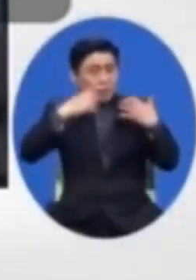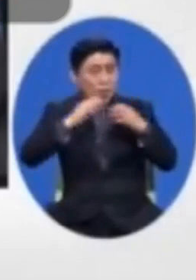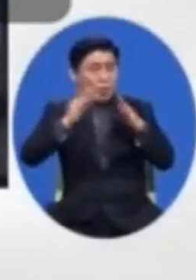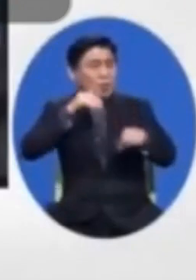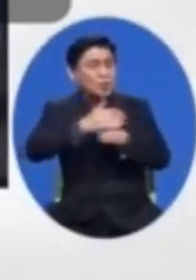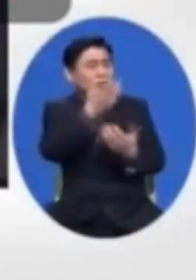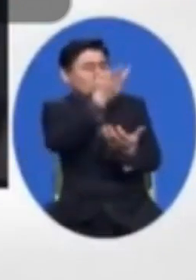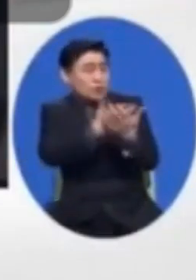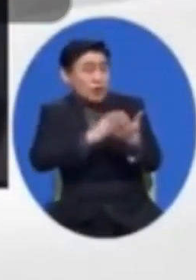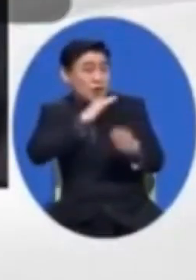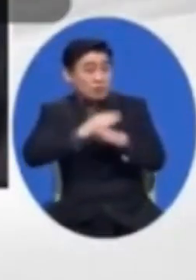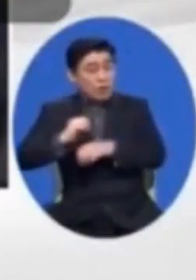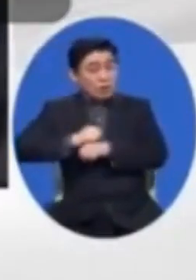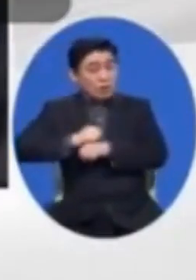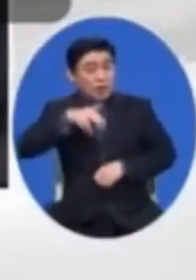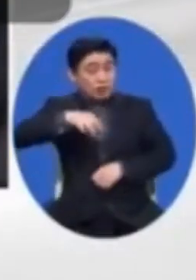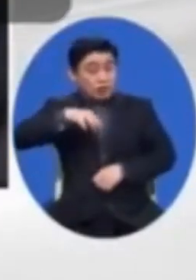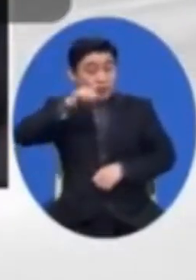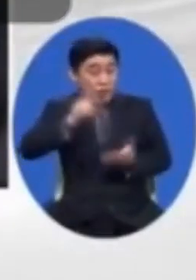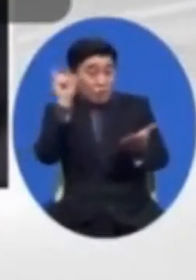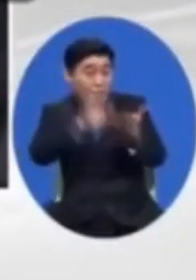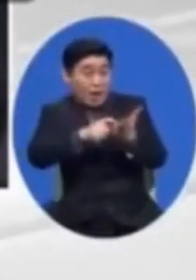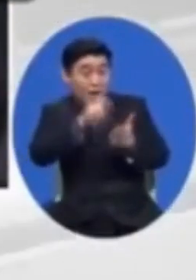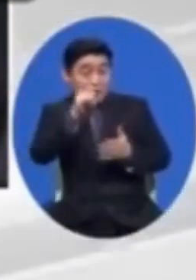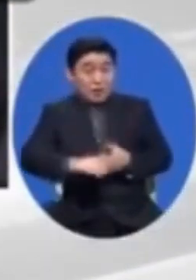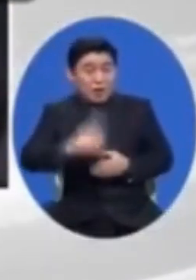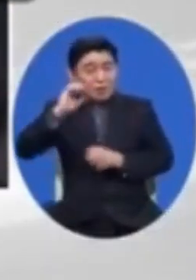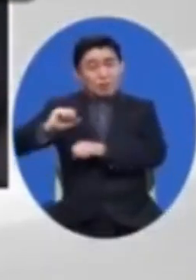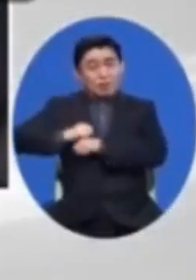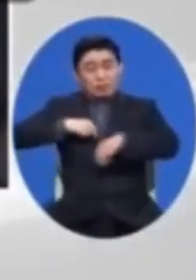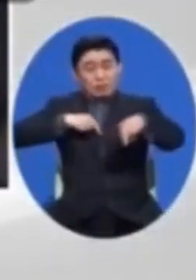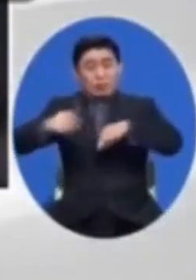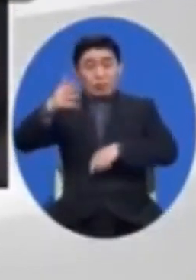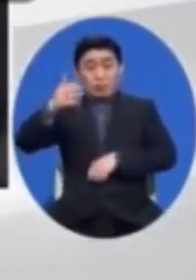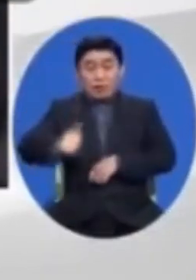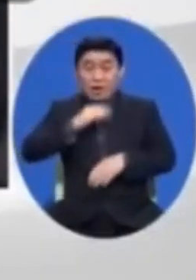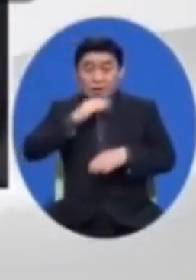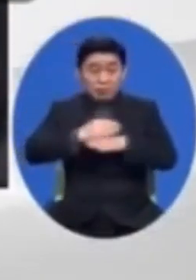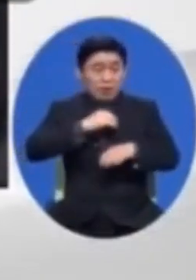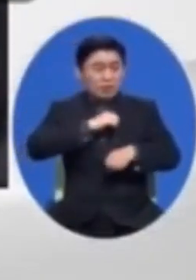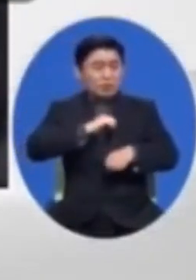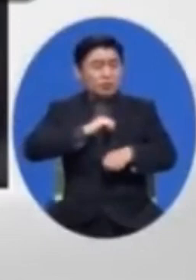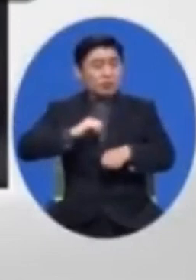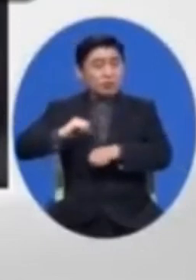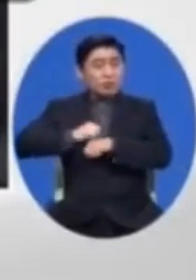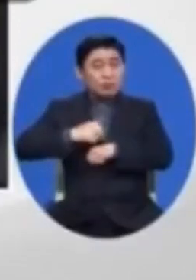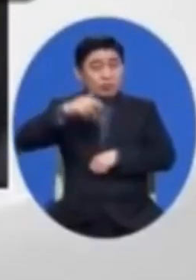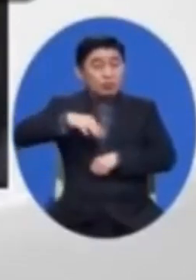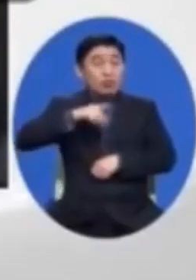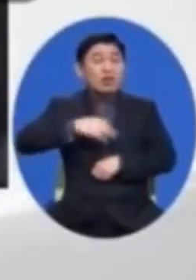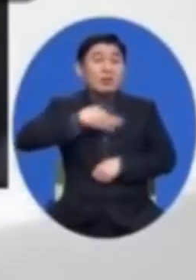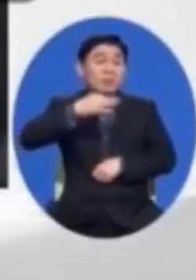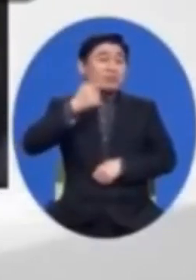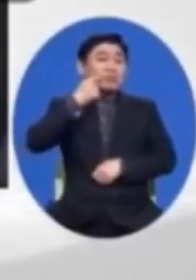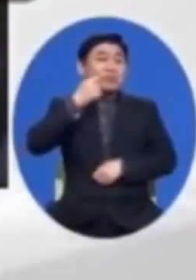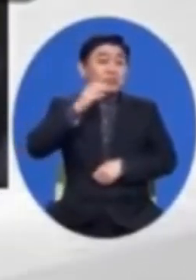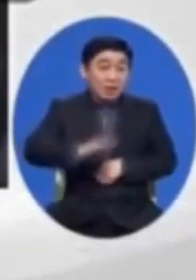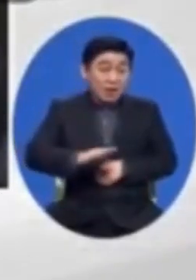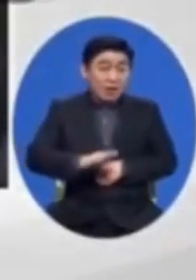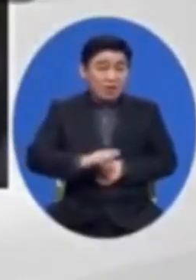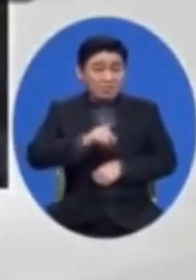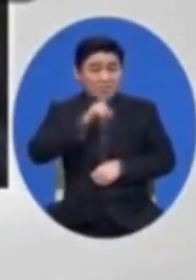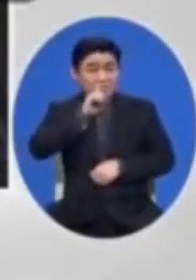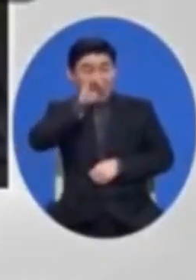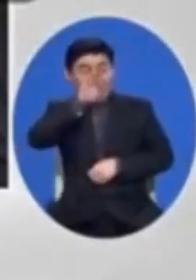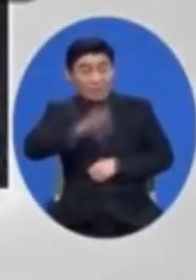정부의 공식 문서에 북한군이 주적이라고 나오는데 대한민국 국군 통수권자가 북한군을 주적을 주적이라고 못한다? 그거